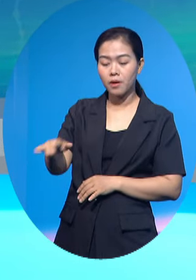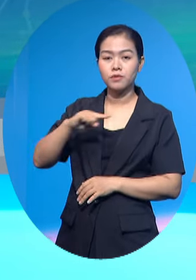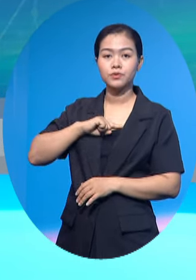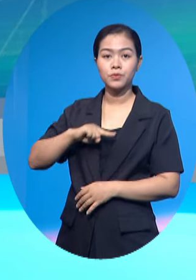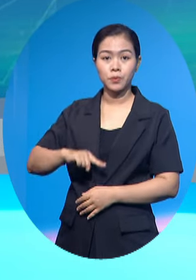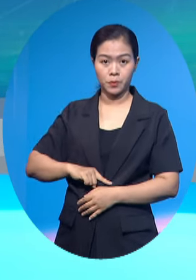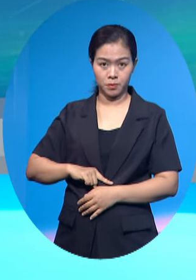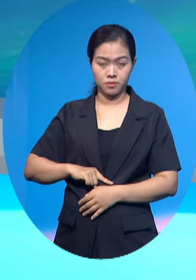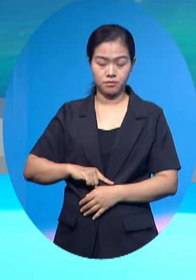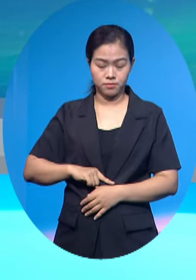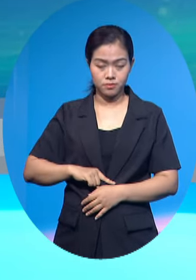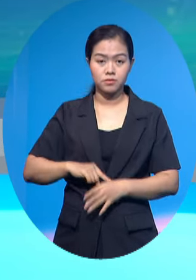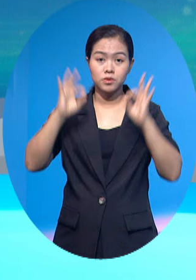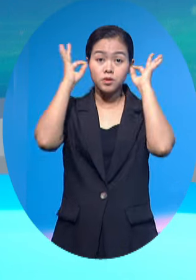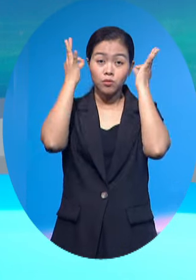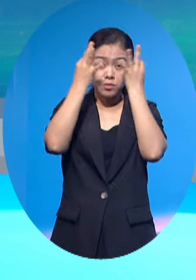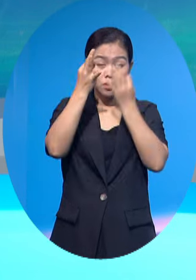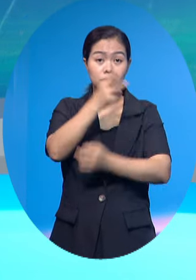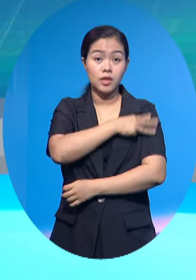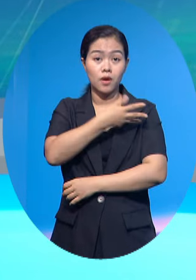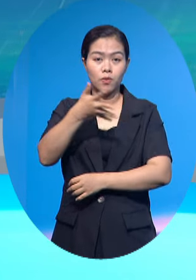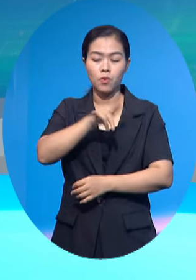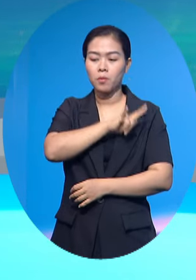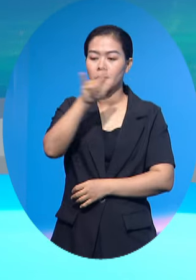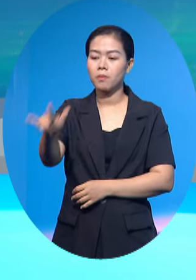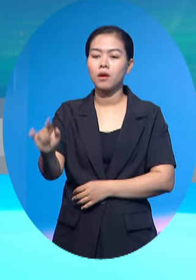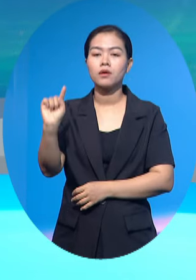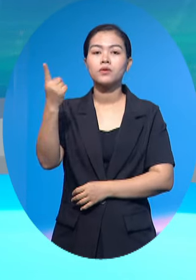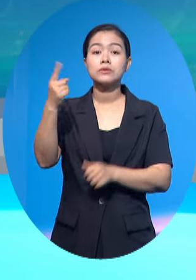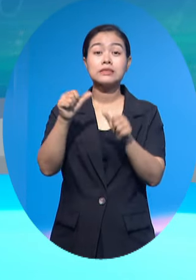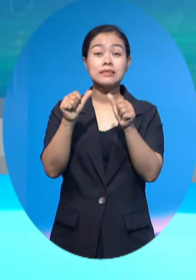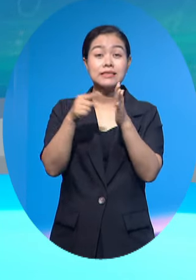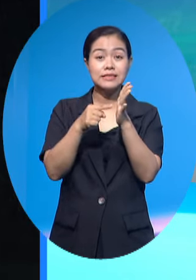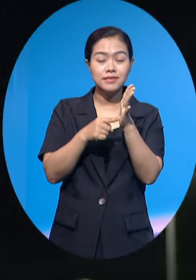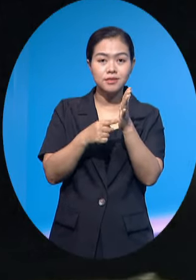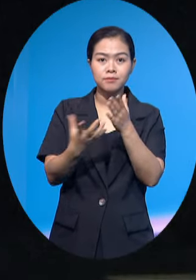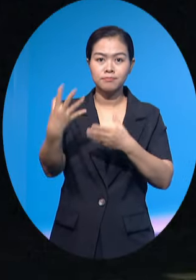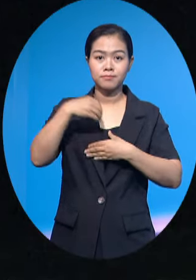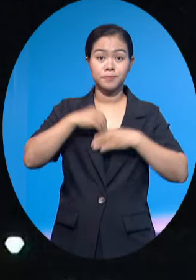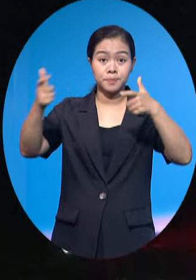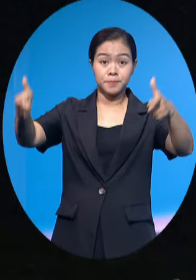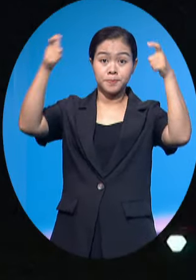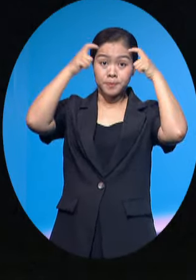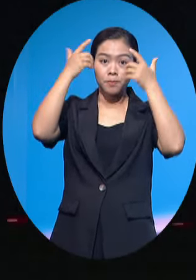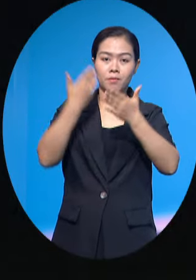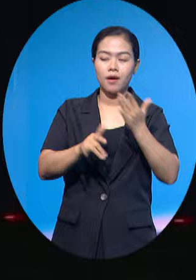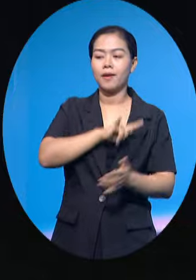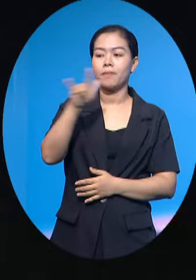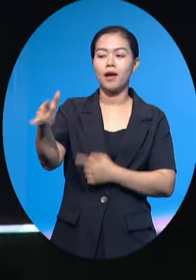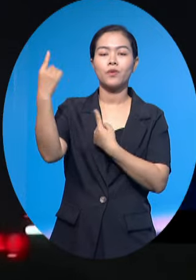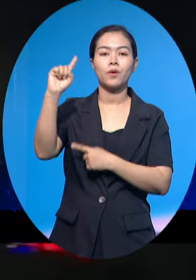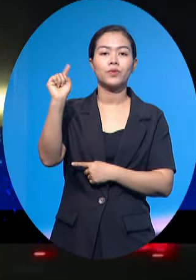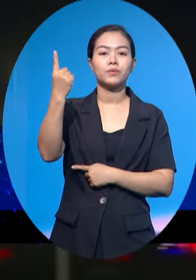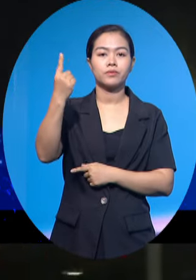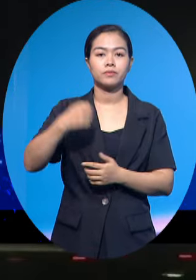là chuyến công du nước ngoài đầu tiên của Tổng thống Putin kể từ khi ông nhậm chức trong nhiệm kỳ mới theo lời mời của chủ